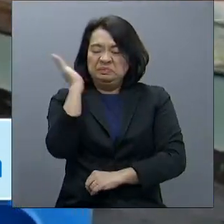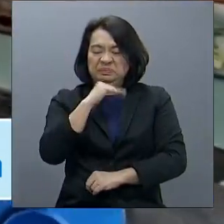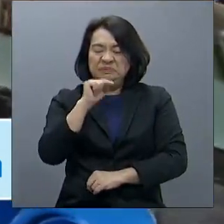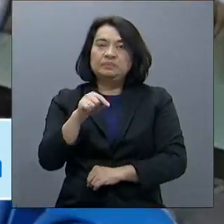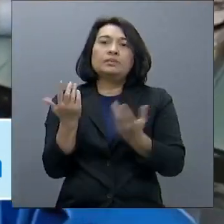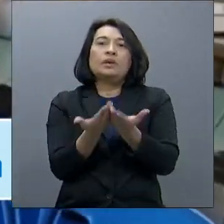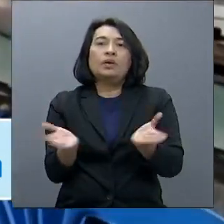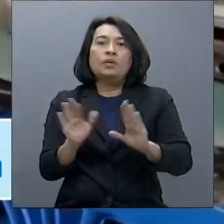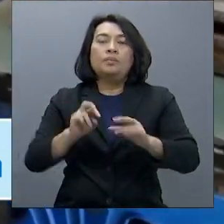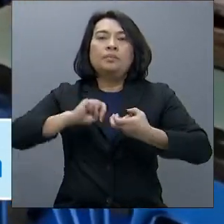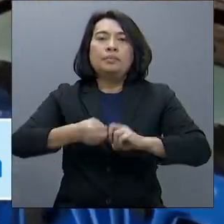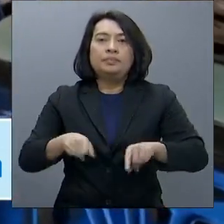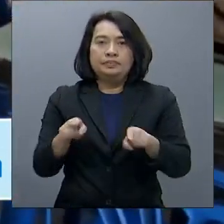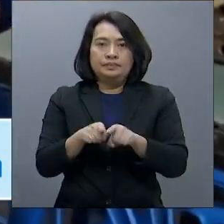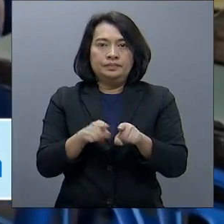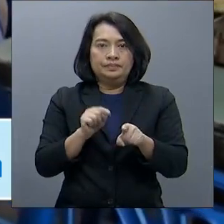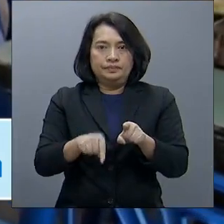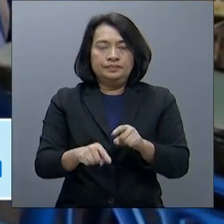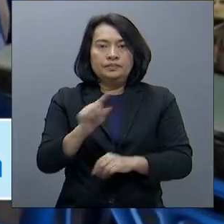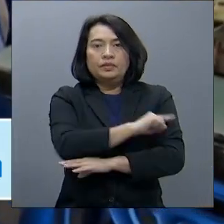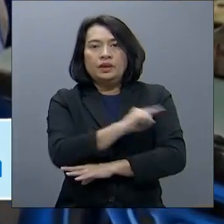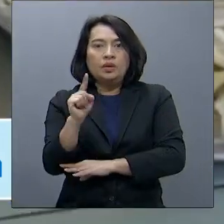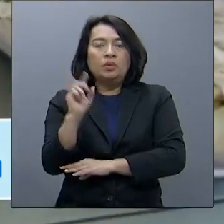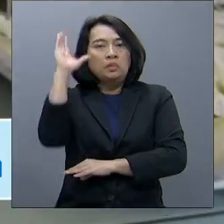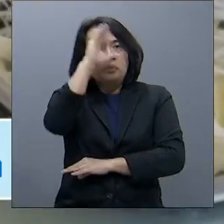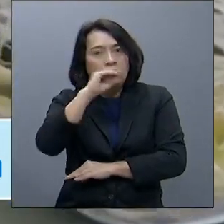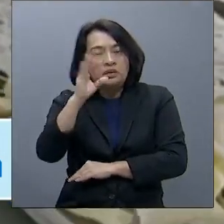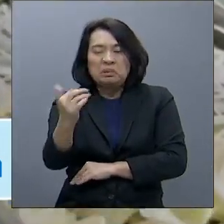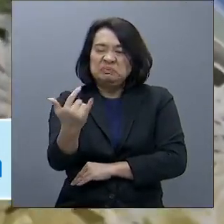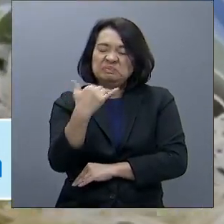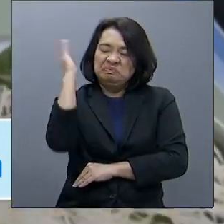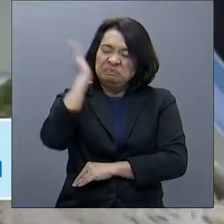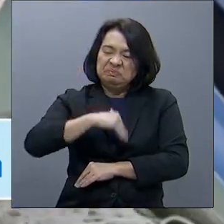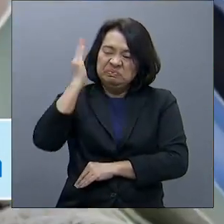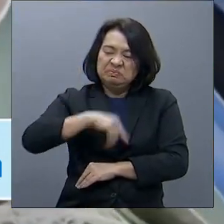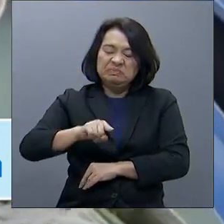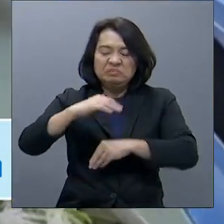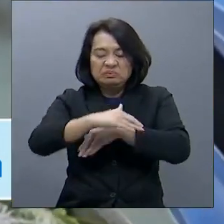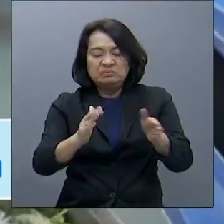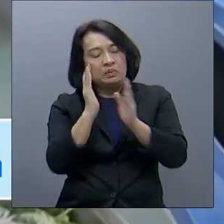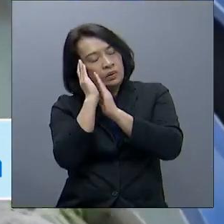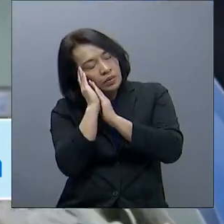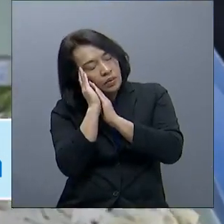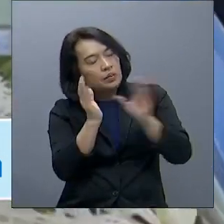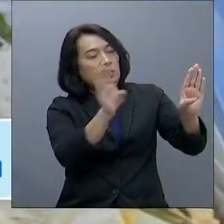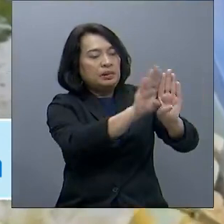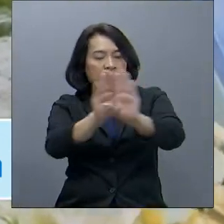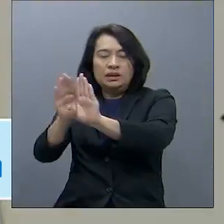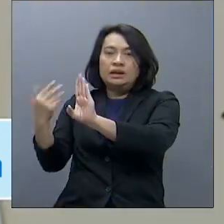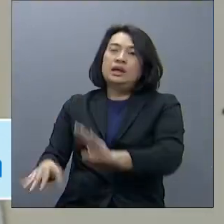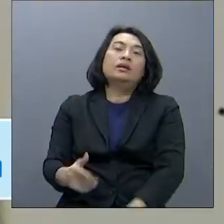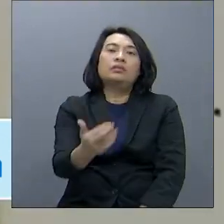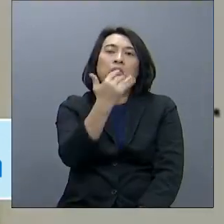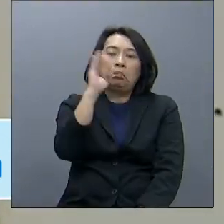ครัวของเธอเดือดร้อนเหมือนกันทั้งวันทั้งคืนเนี่ยกลิ่นมันเหม็นตลบอบอวลเวลาเข้าห้องนอนปิดทั้งหน้าต่างปิดทั้งประตูแบบมิ